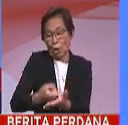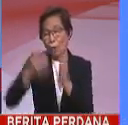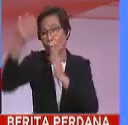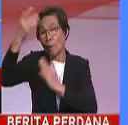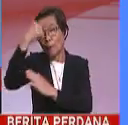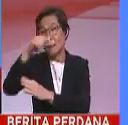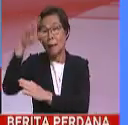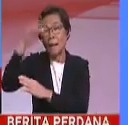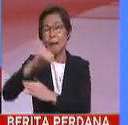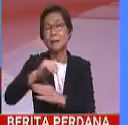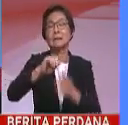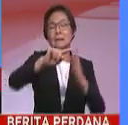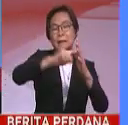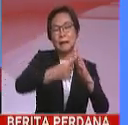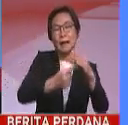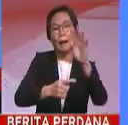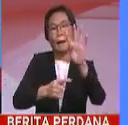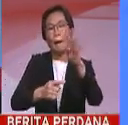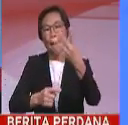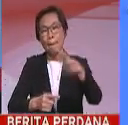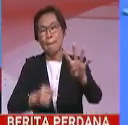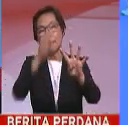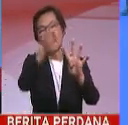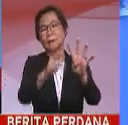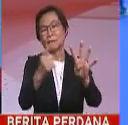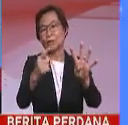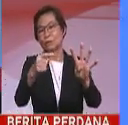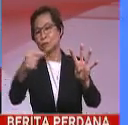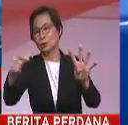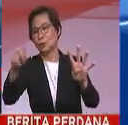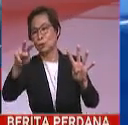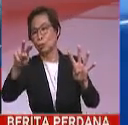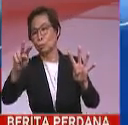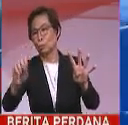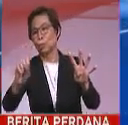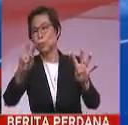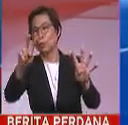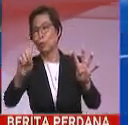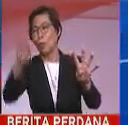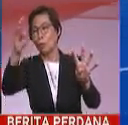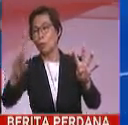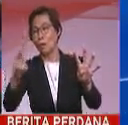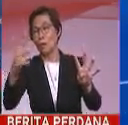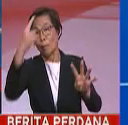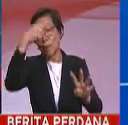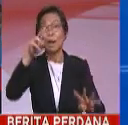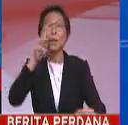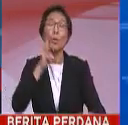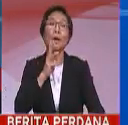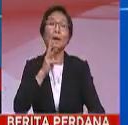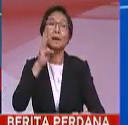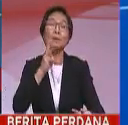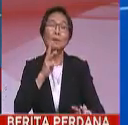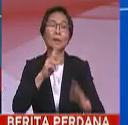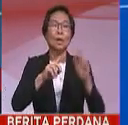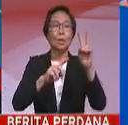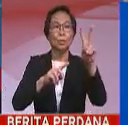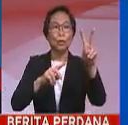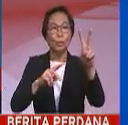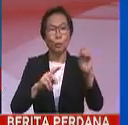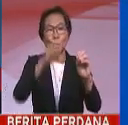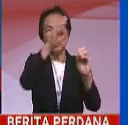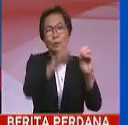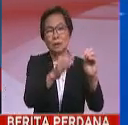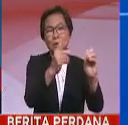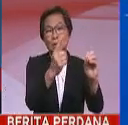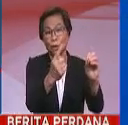lelaki dijadual bermula 14 Januari sehingga 20 Februari, manakala bagi wanita dijadual bermula 20